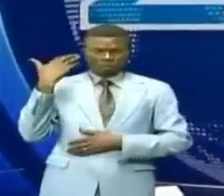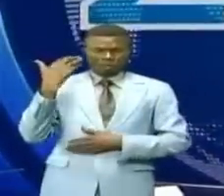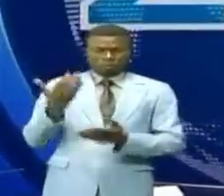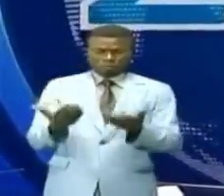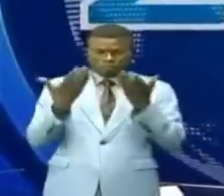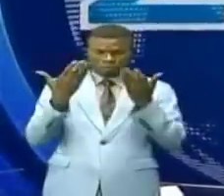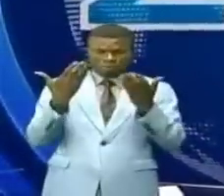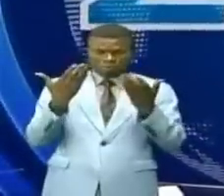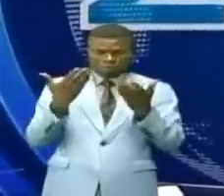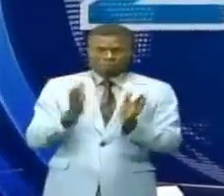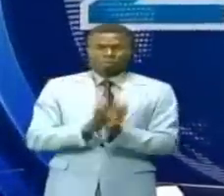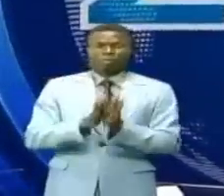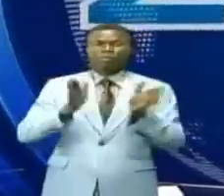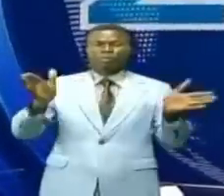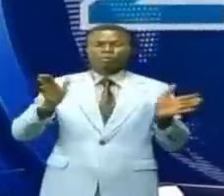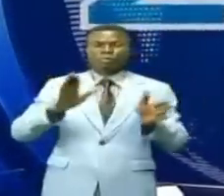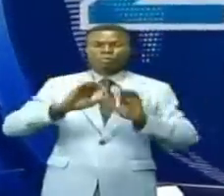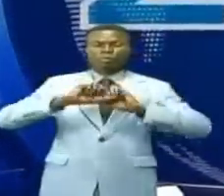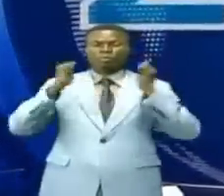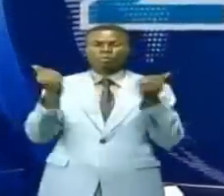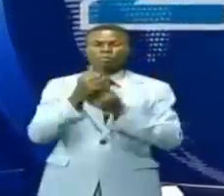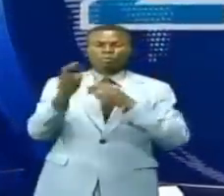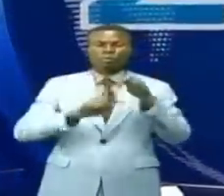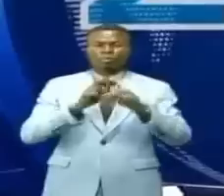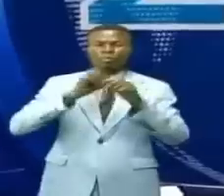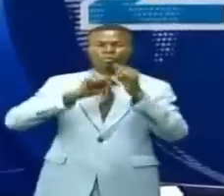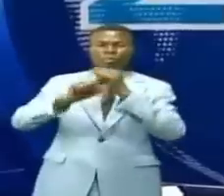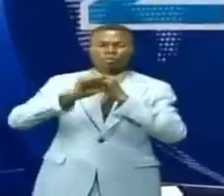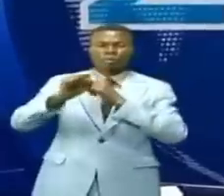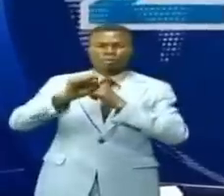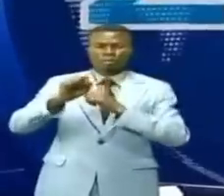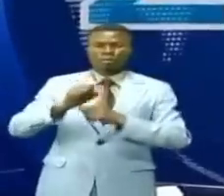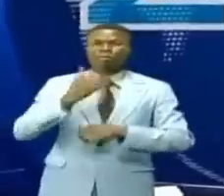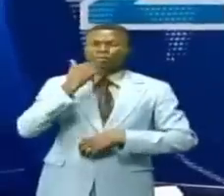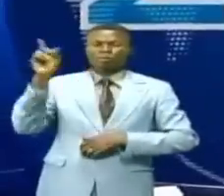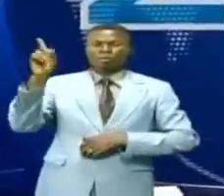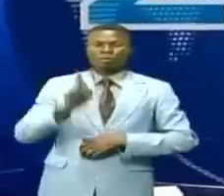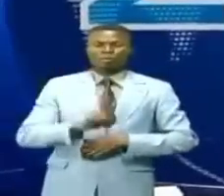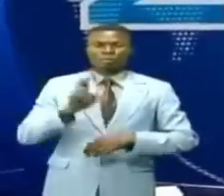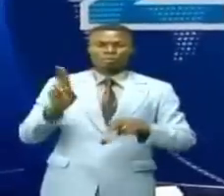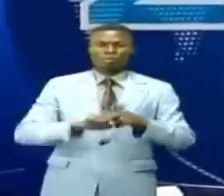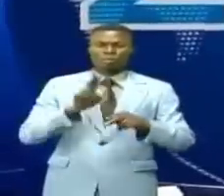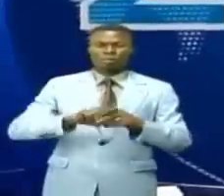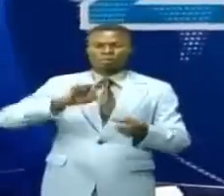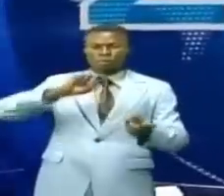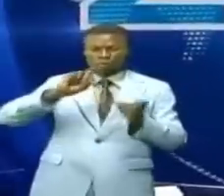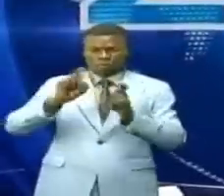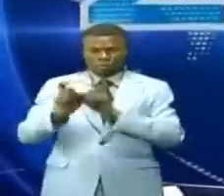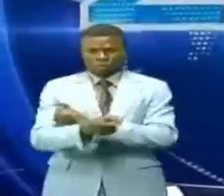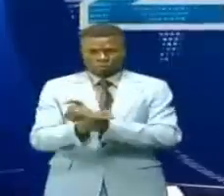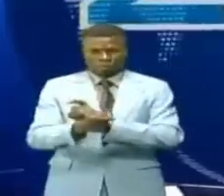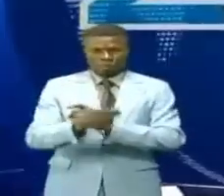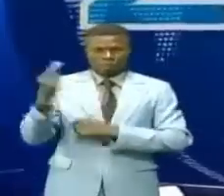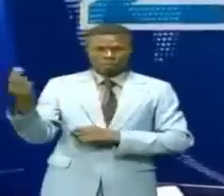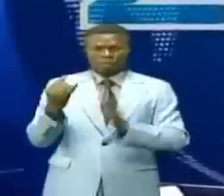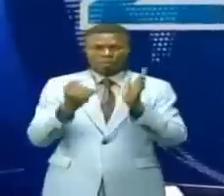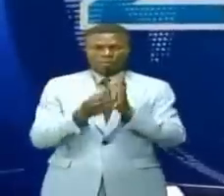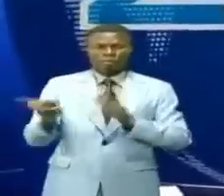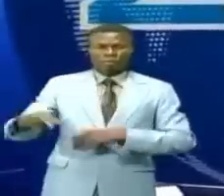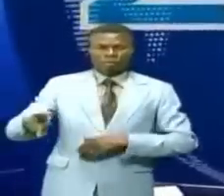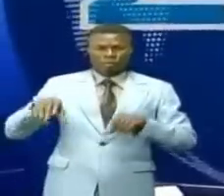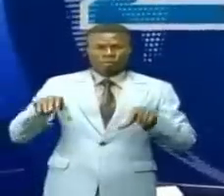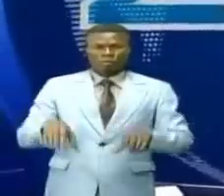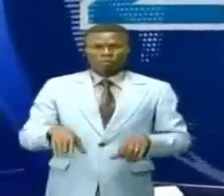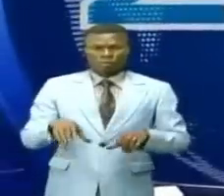l'étude rendue publique par l'Agence nationale pour la promotion des investissements sur l'application des réformes dans les 26 provinces du